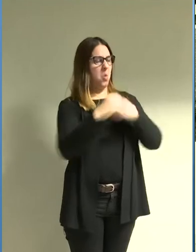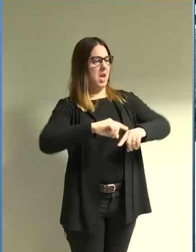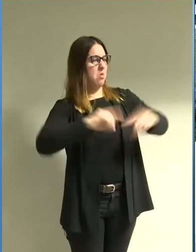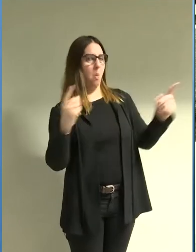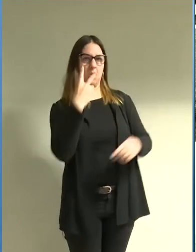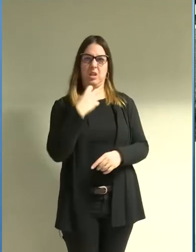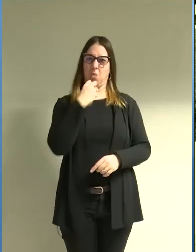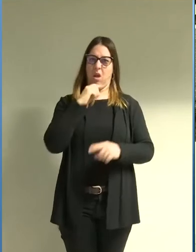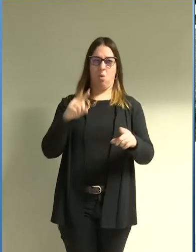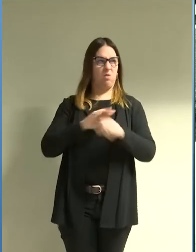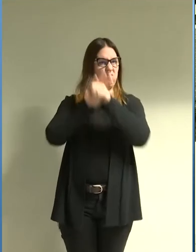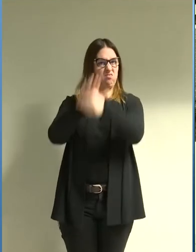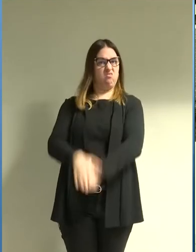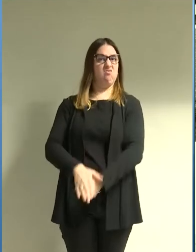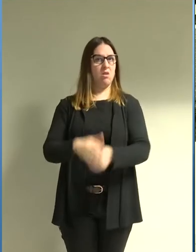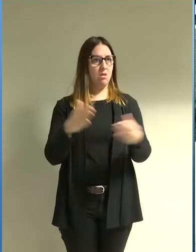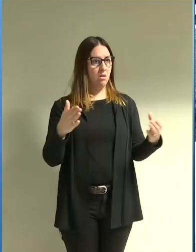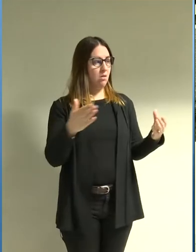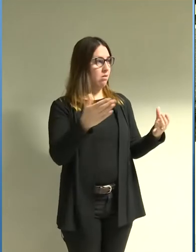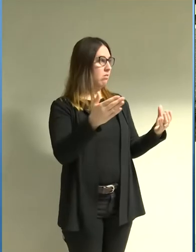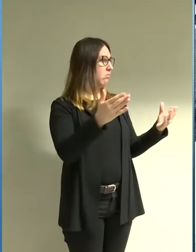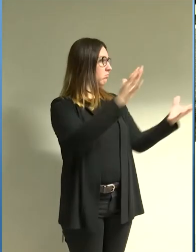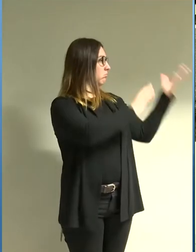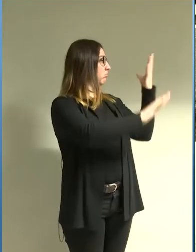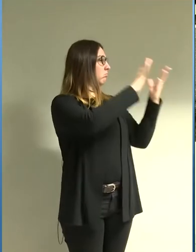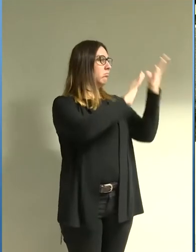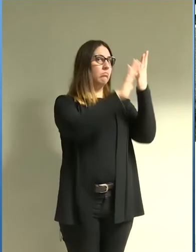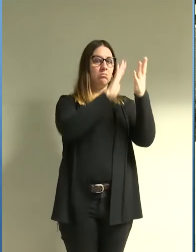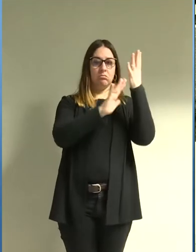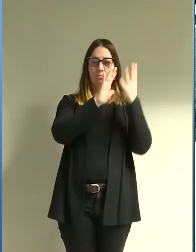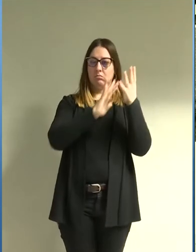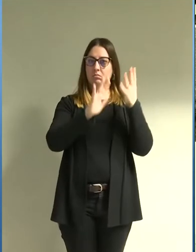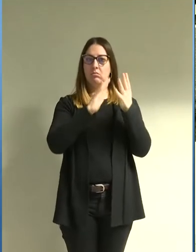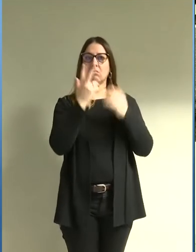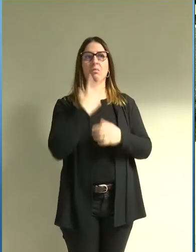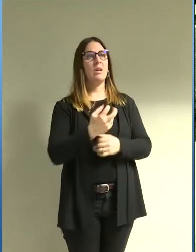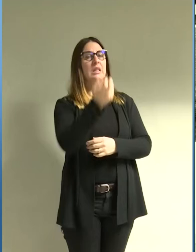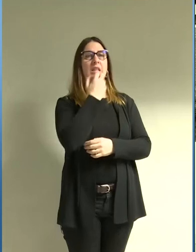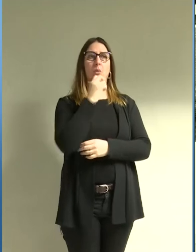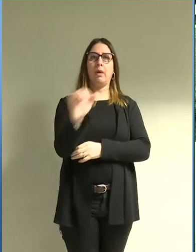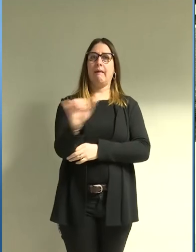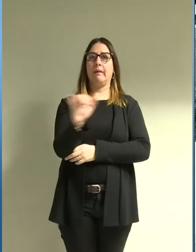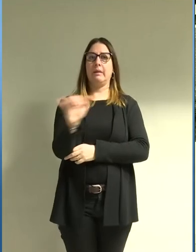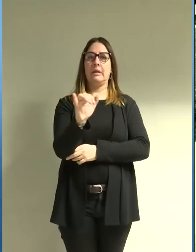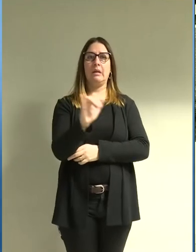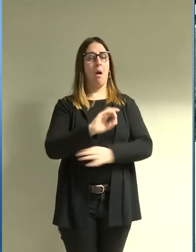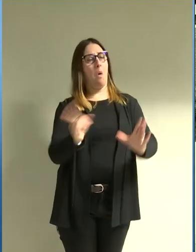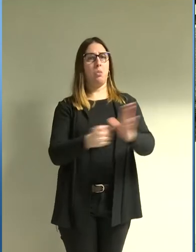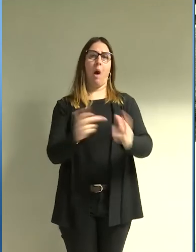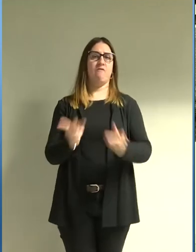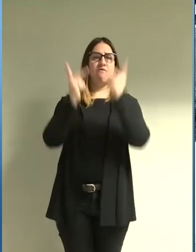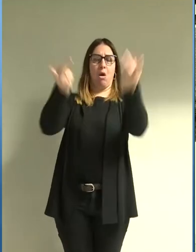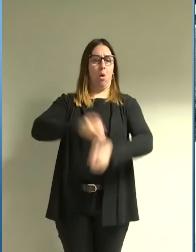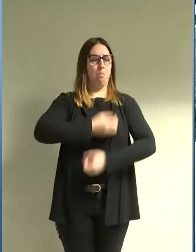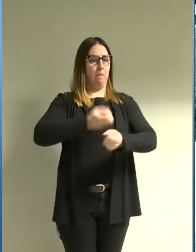citoyens donc en fait ce que je viens d'entendre dans les prises de parole c'est quand même que les seuls citoyens qui sont dignes à vos yeux de prendre la